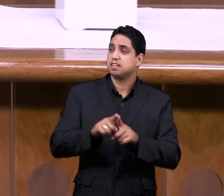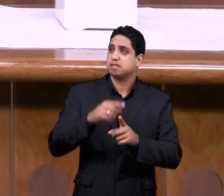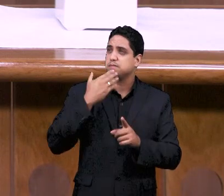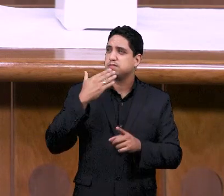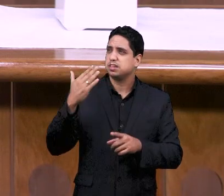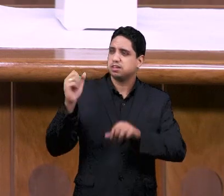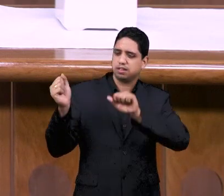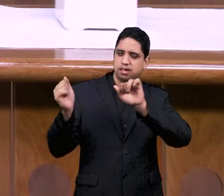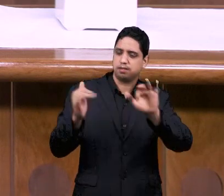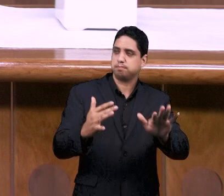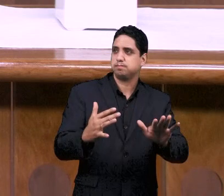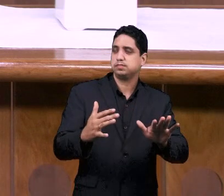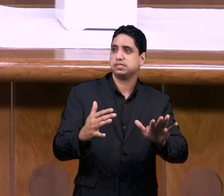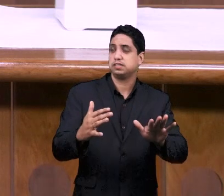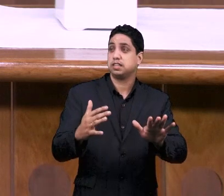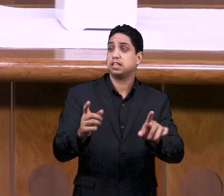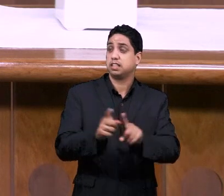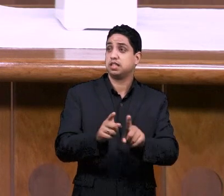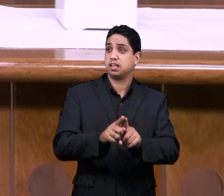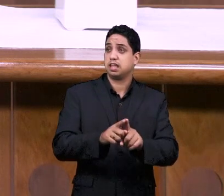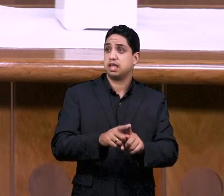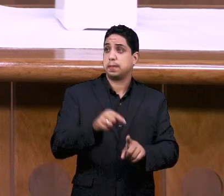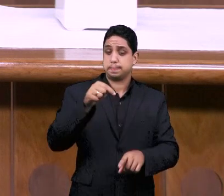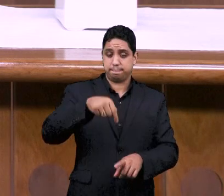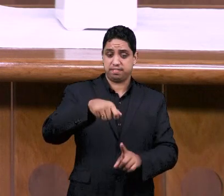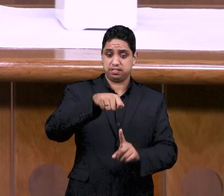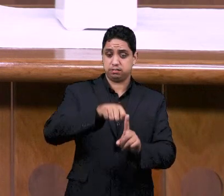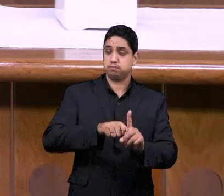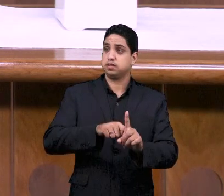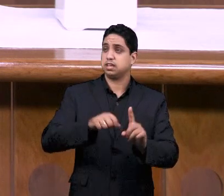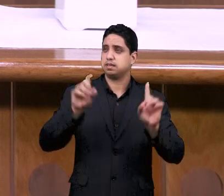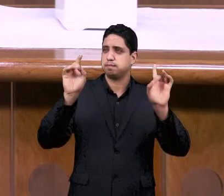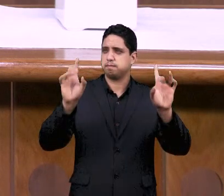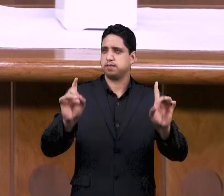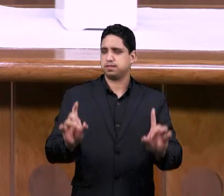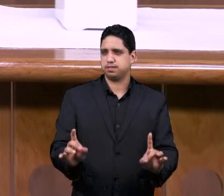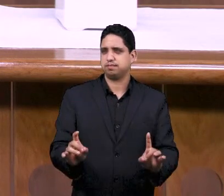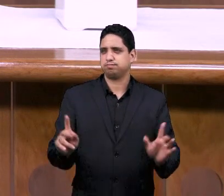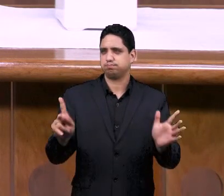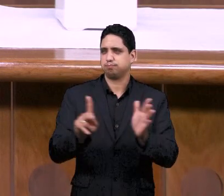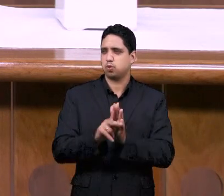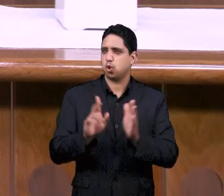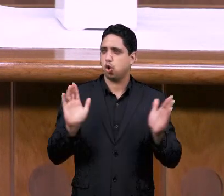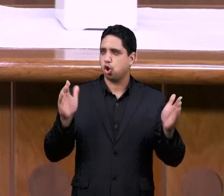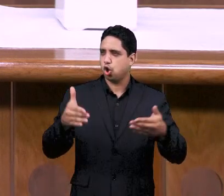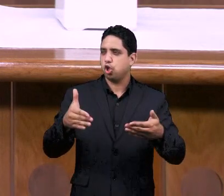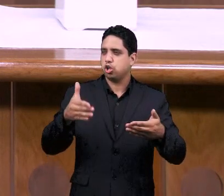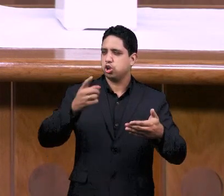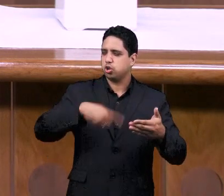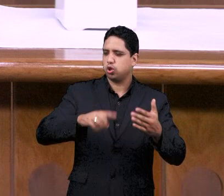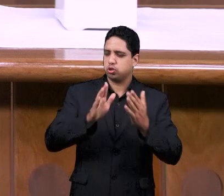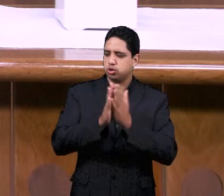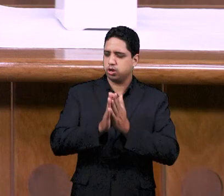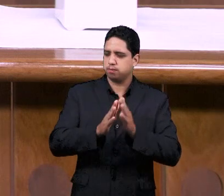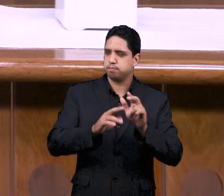puisse les bénir par rapport aussi à ce mois où nous sommes en train d'intercéder pour